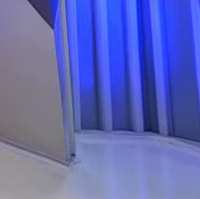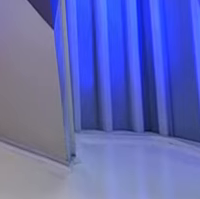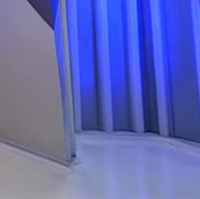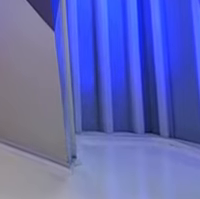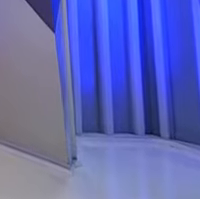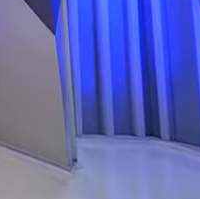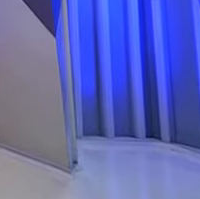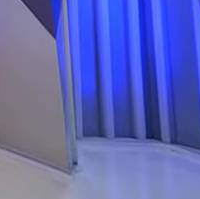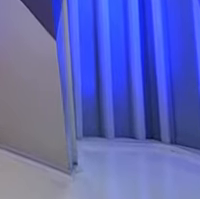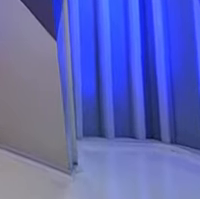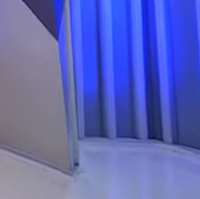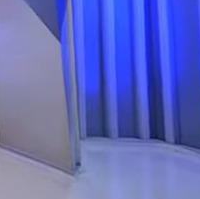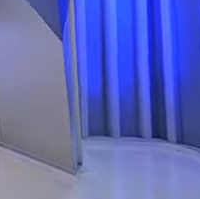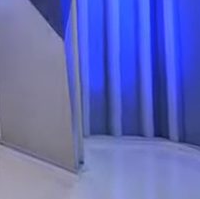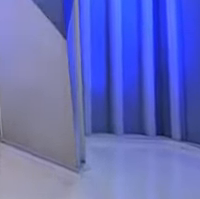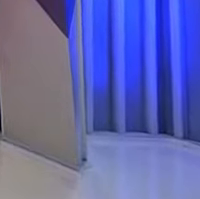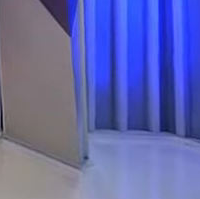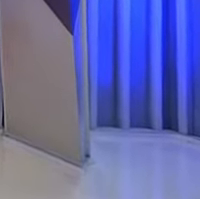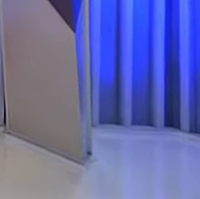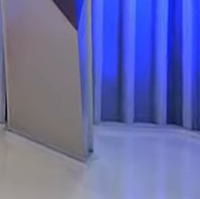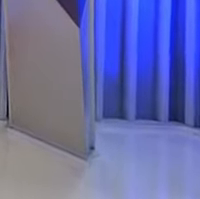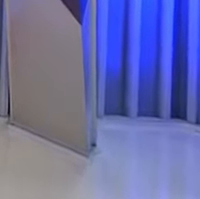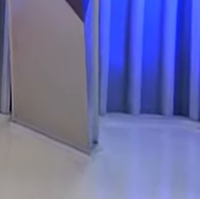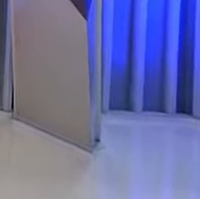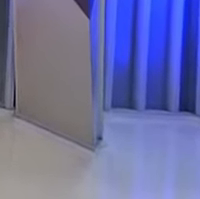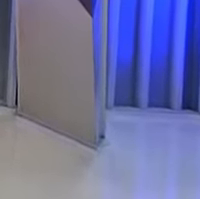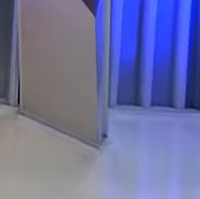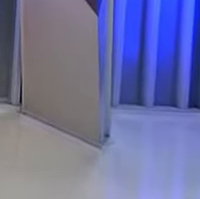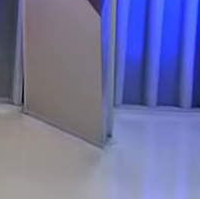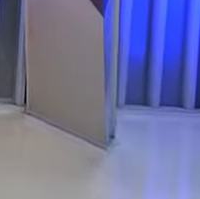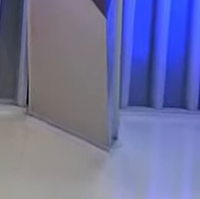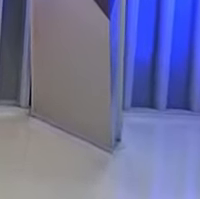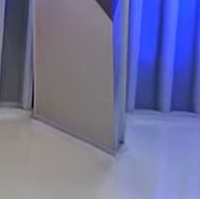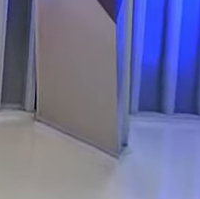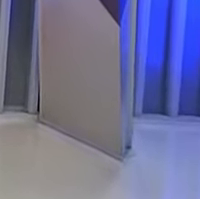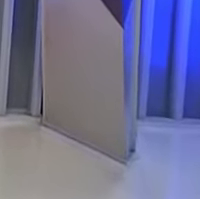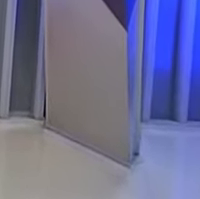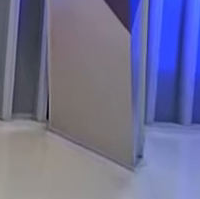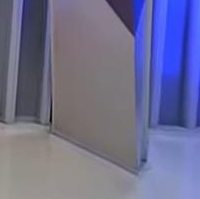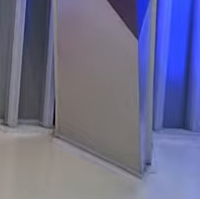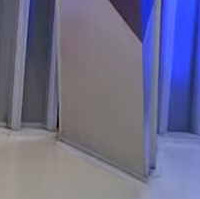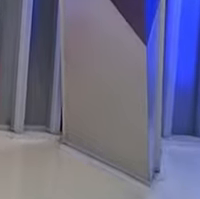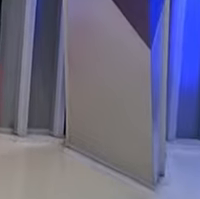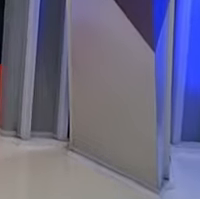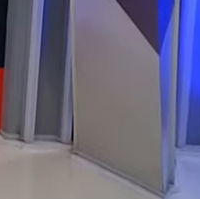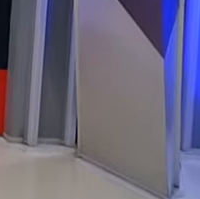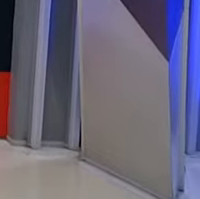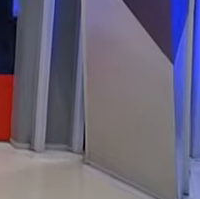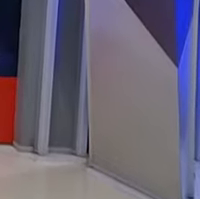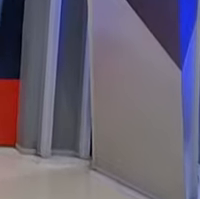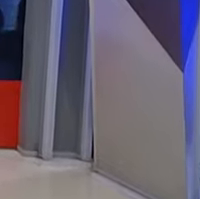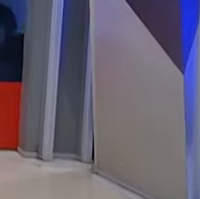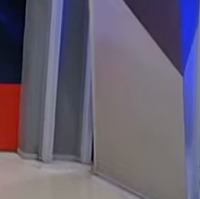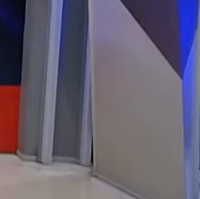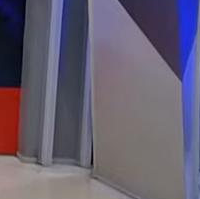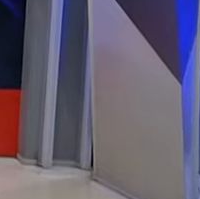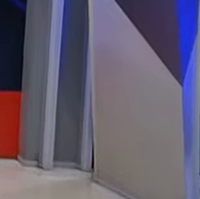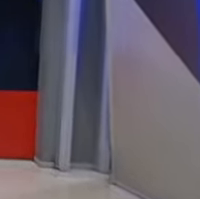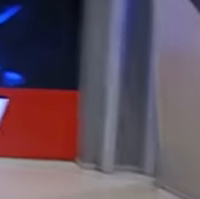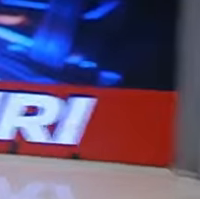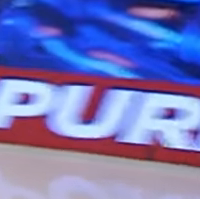lugar. Unang episode ng inaabangang serye na Catlea Killer, umani ng